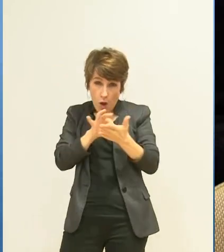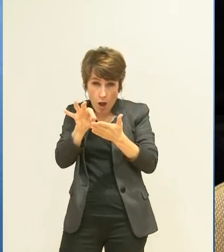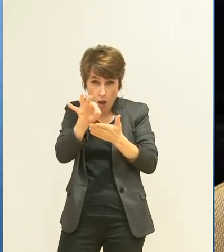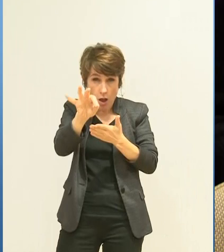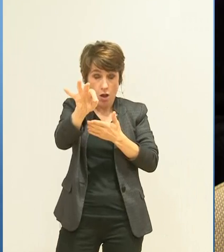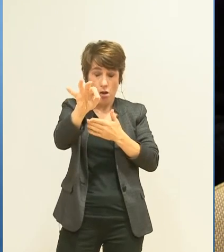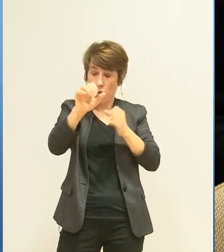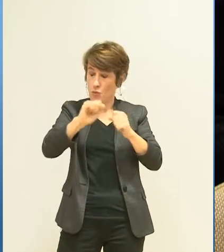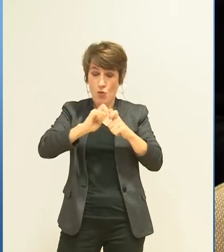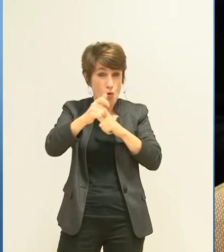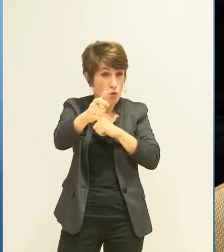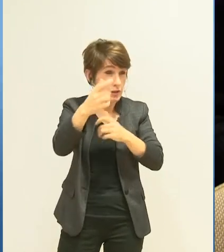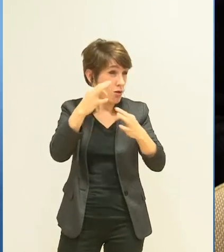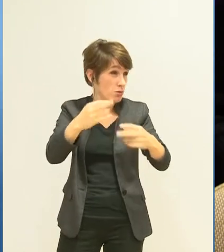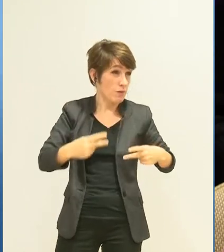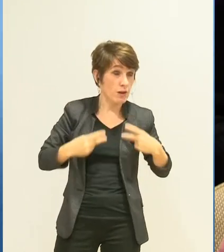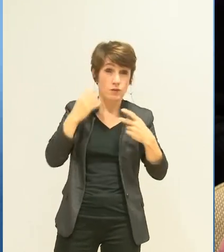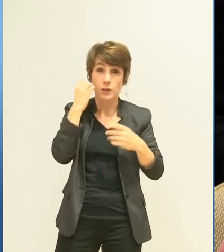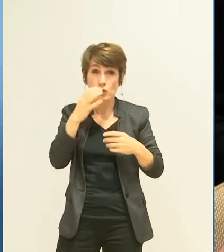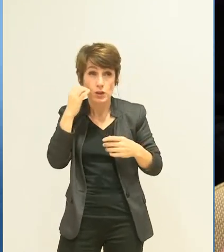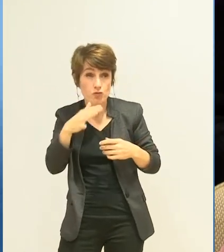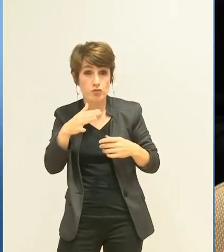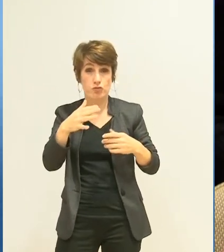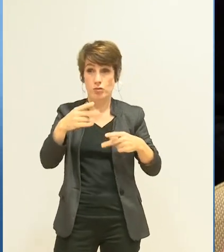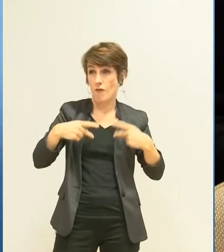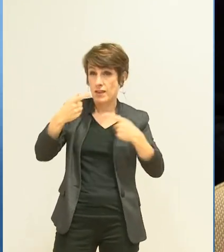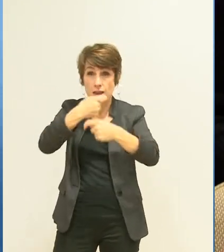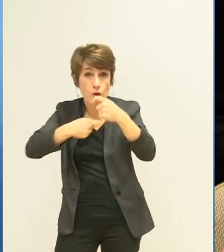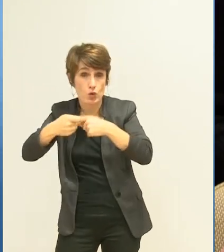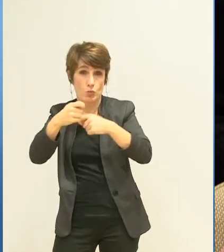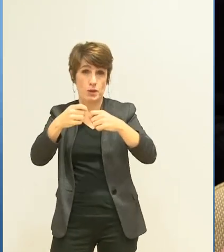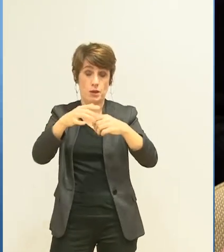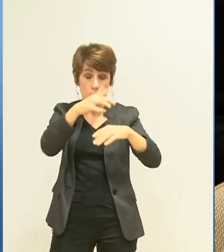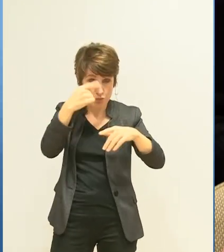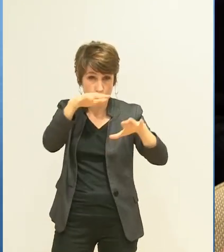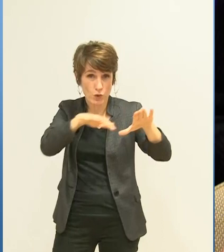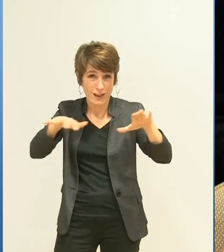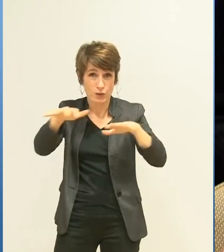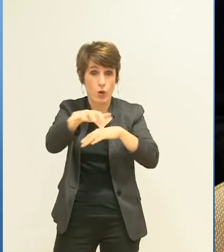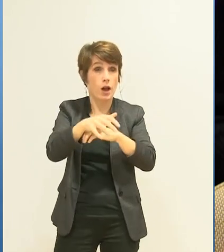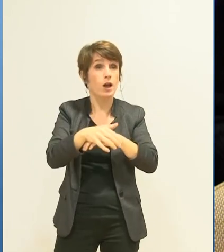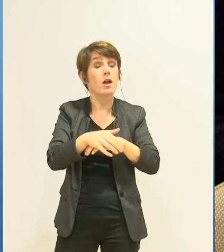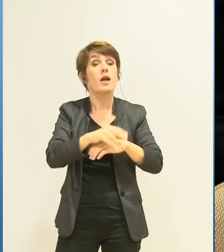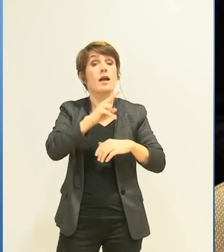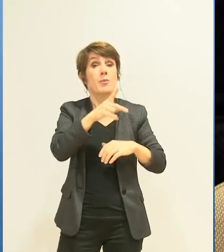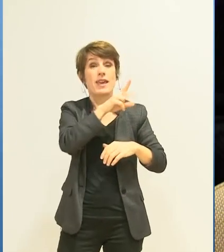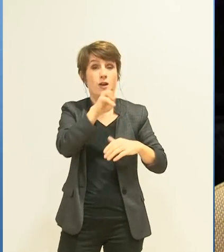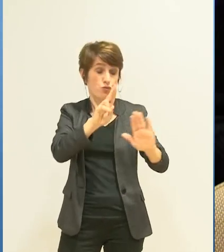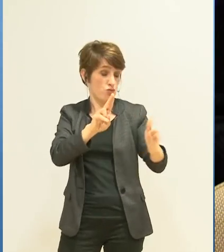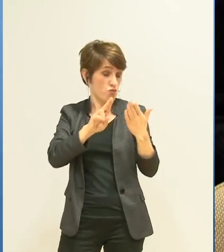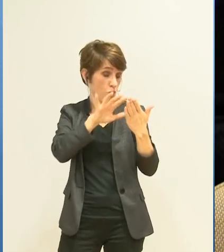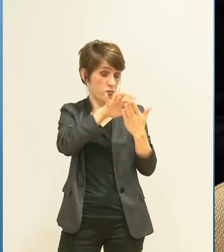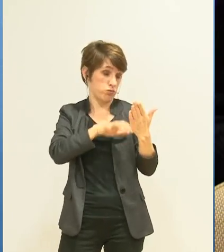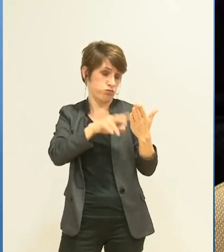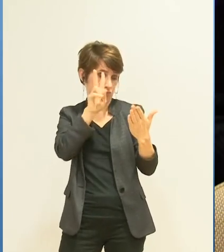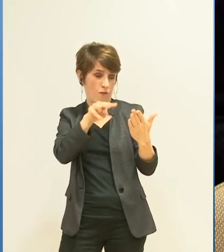tous les aspects de la vie courante et de la vie économique de notre territoire en réalité ce document reflète une vision politique de ce qui